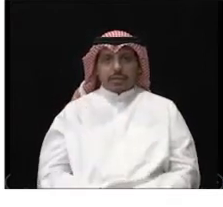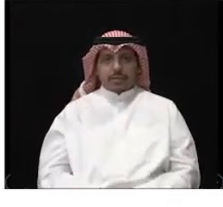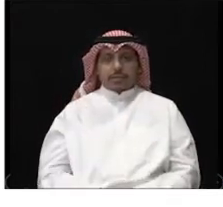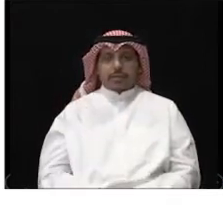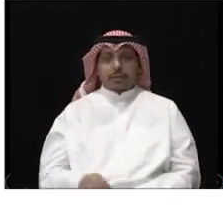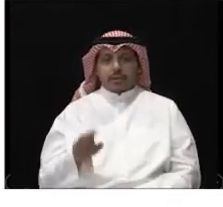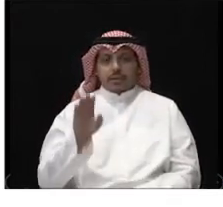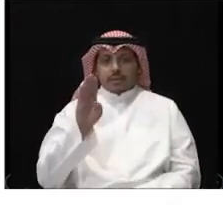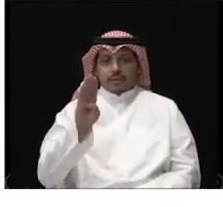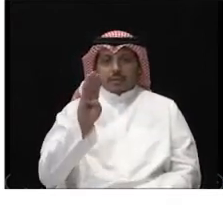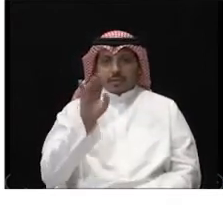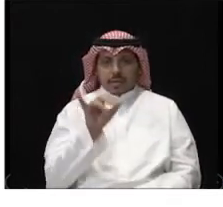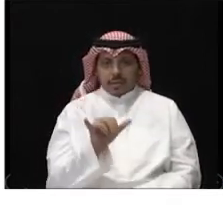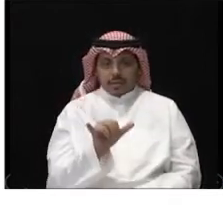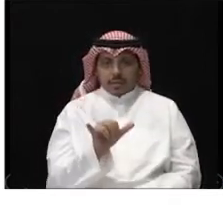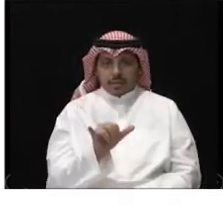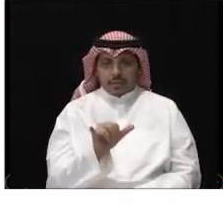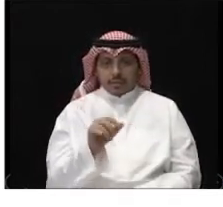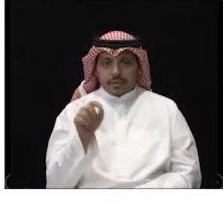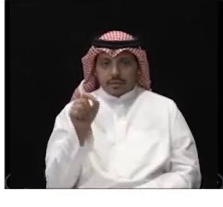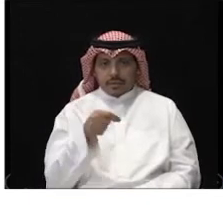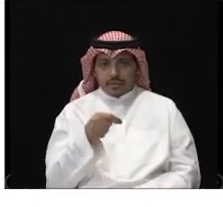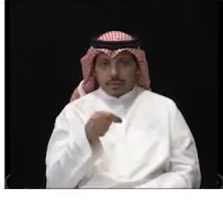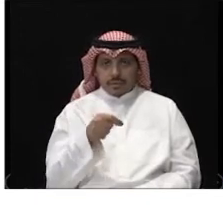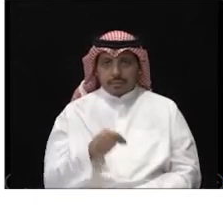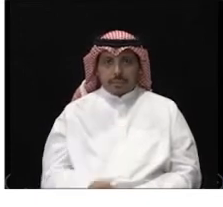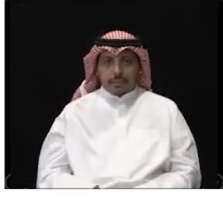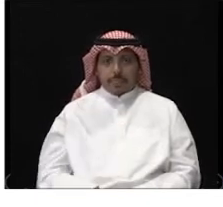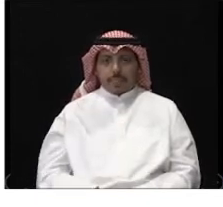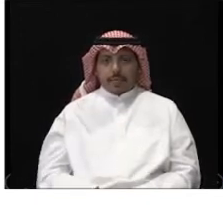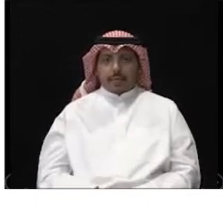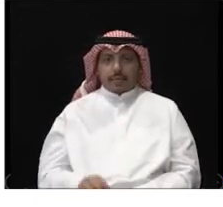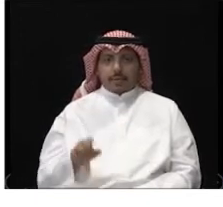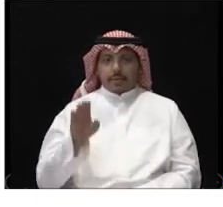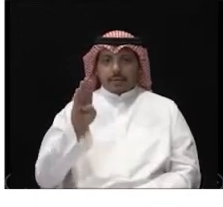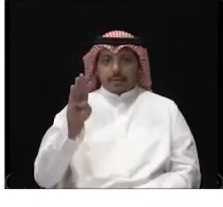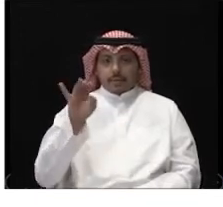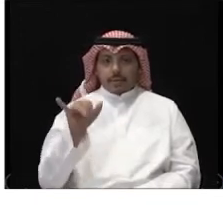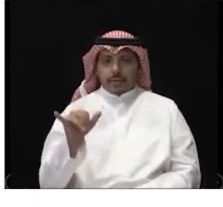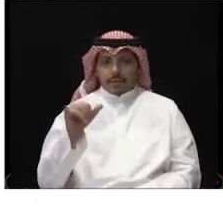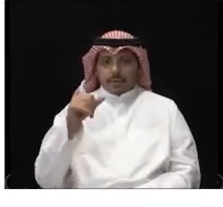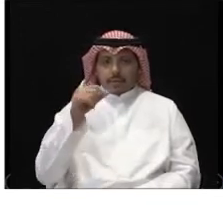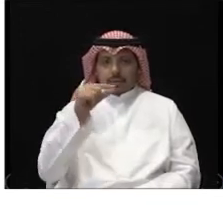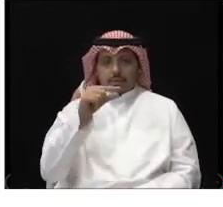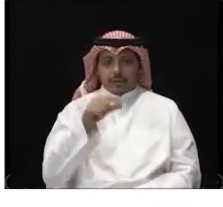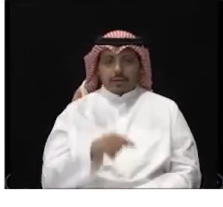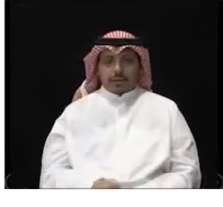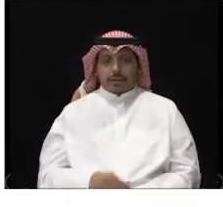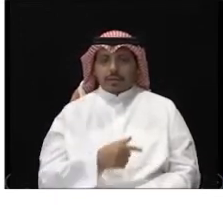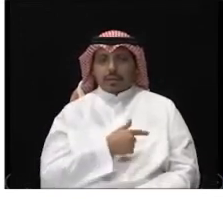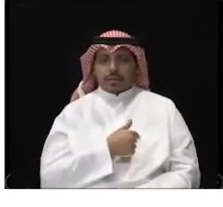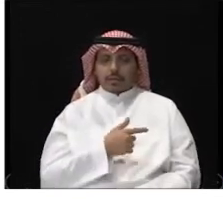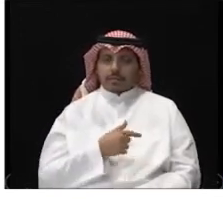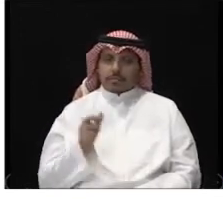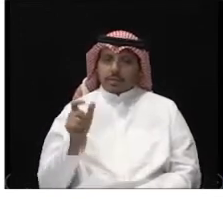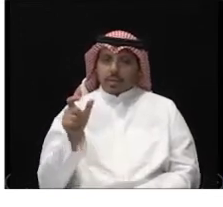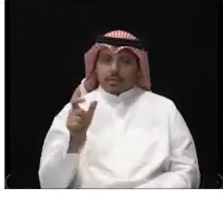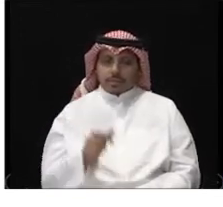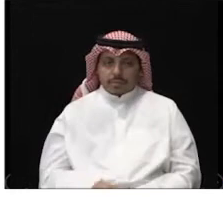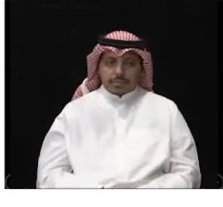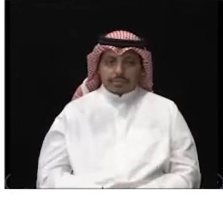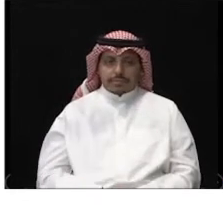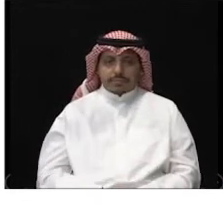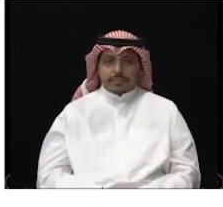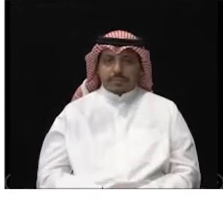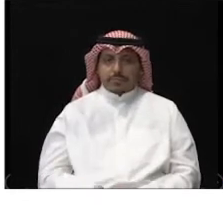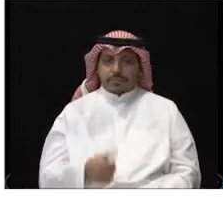كي، أحسنتم، صوت طويل، وهنا كيدة كيدة، أحسنت أحسنت، بارك الله فيك.